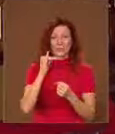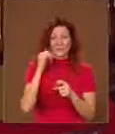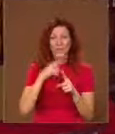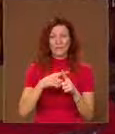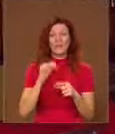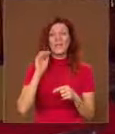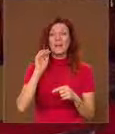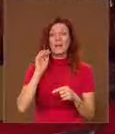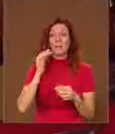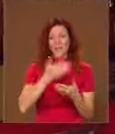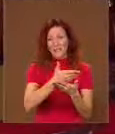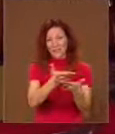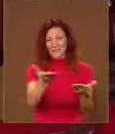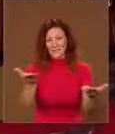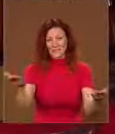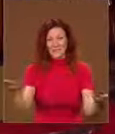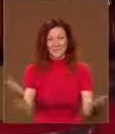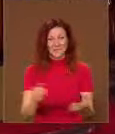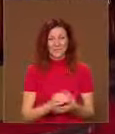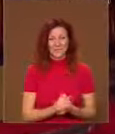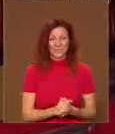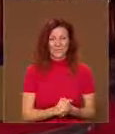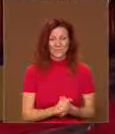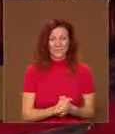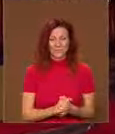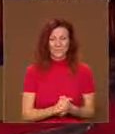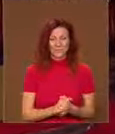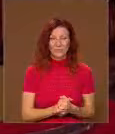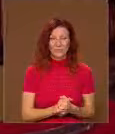всички вас. Като ги осенява с